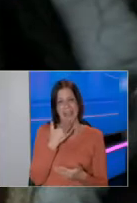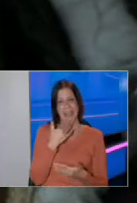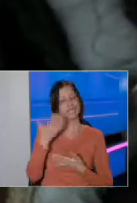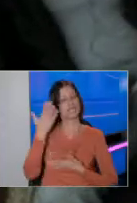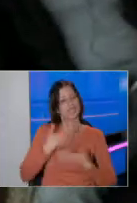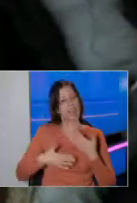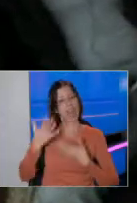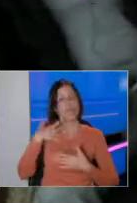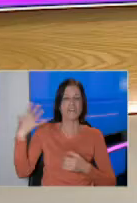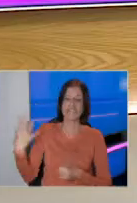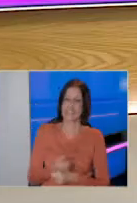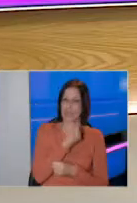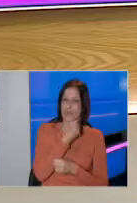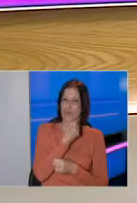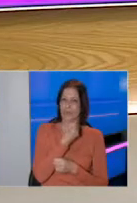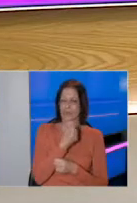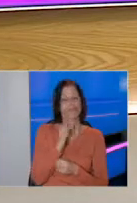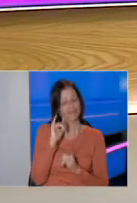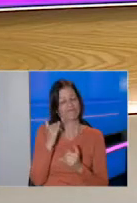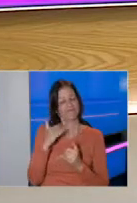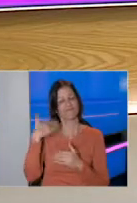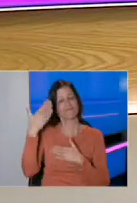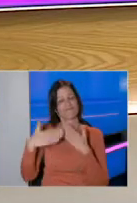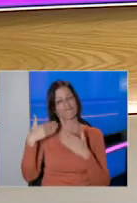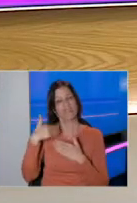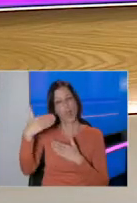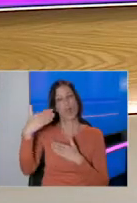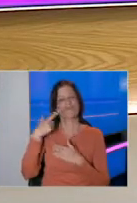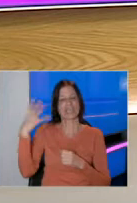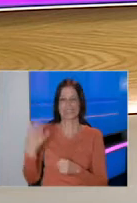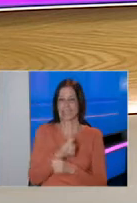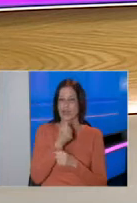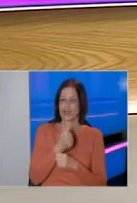עלו והצליחו. אכן עלו והצליחו, וכך